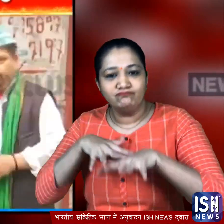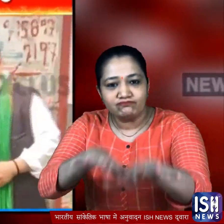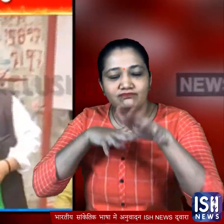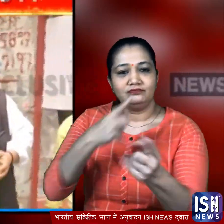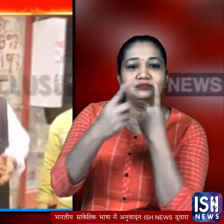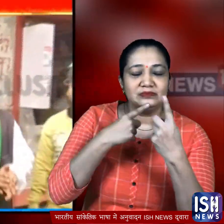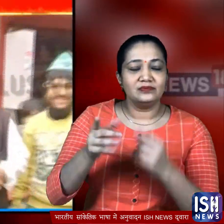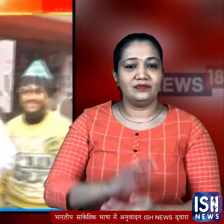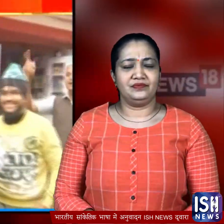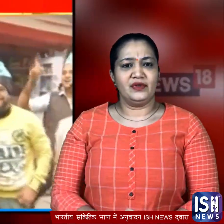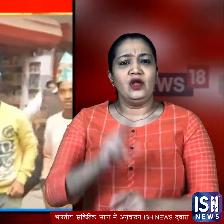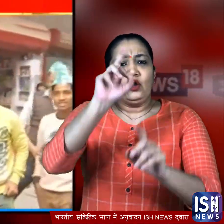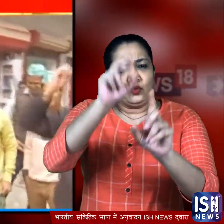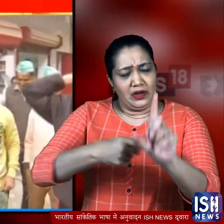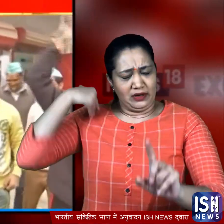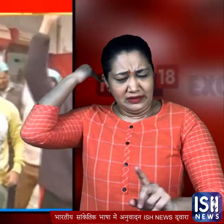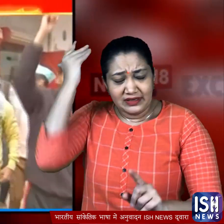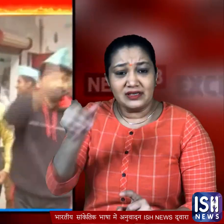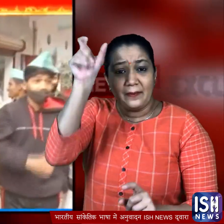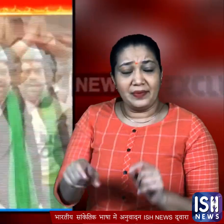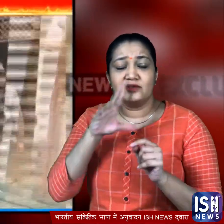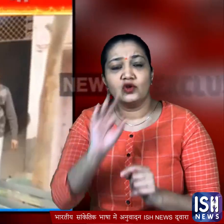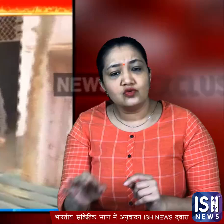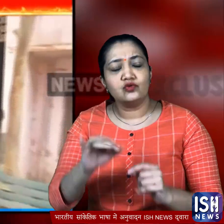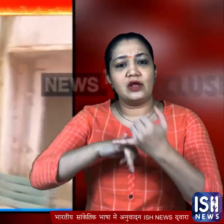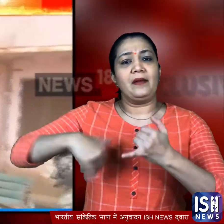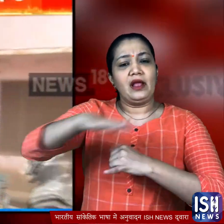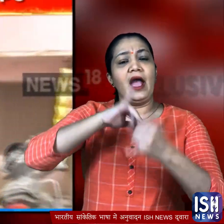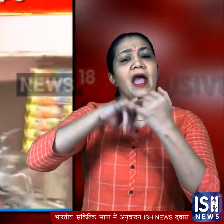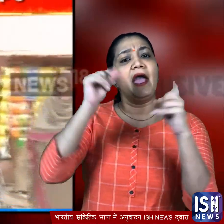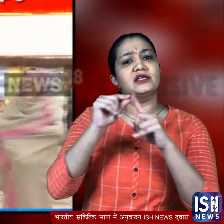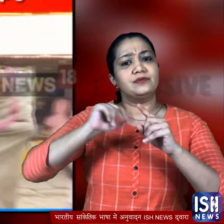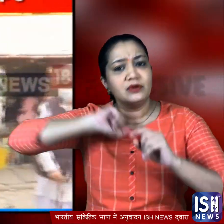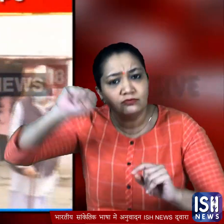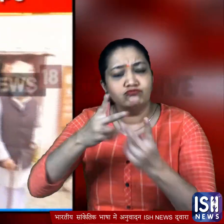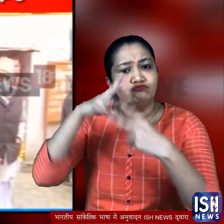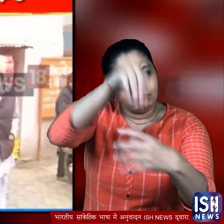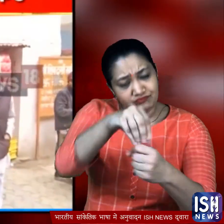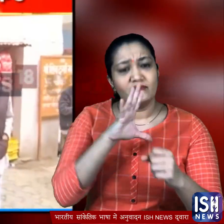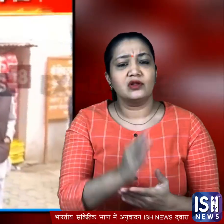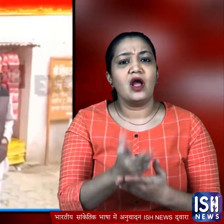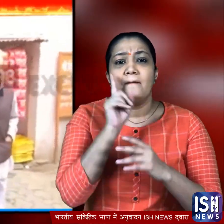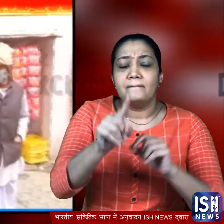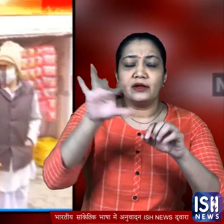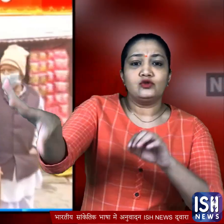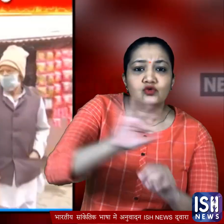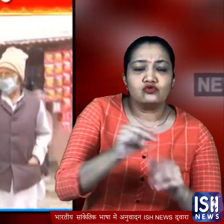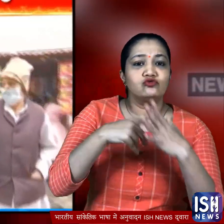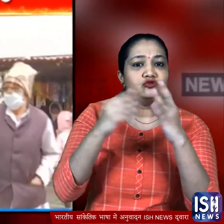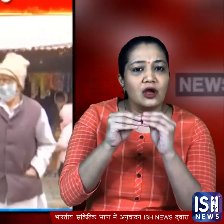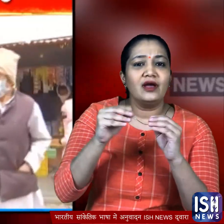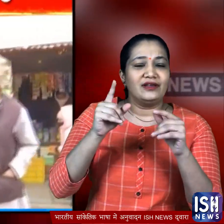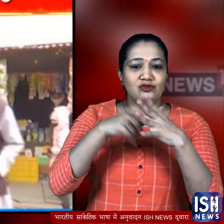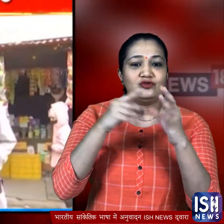कर रहे हैं। पंडित मदन मोहन झा पिछले 2 दशक से भी ज्यादा वक्त से साहिबाबाद से समाजवादी पार्टी का प्रचार कर रहे थे, लेकिन कभी उन्हें टिकट के